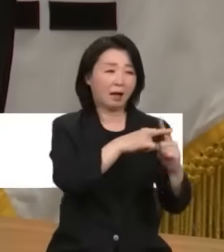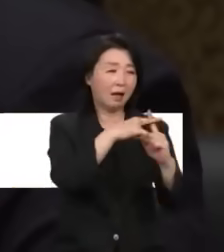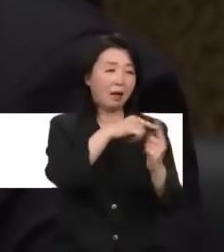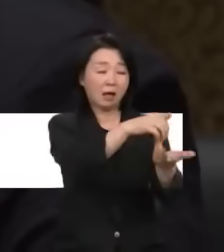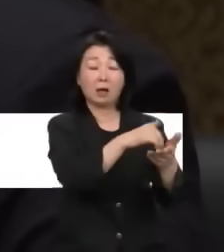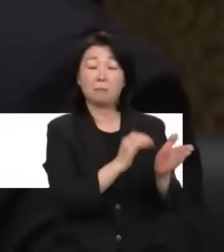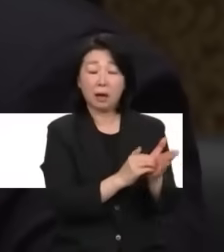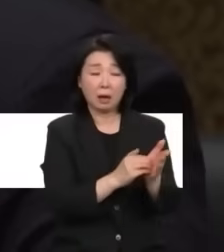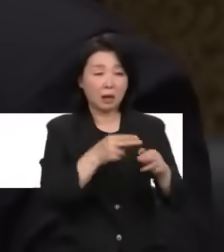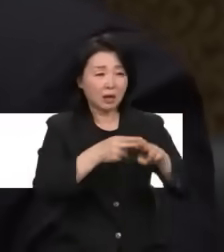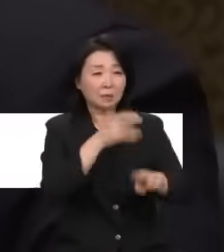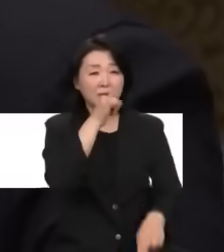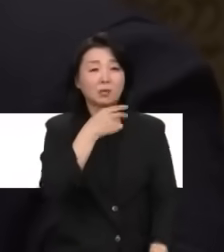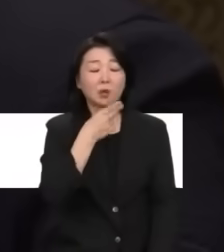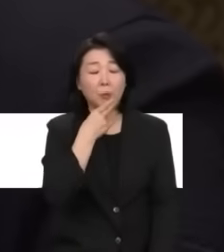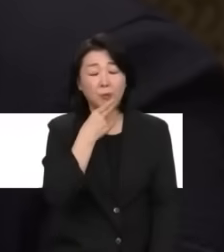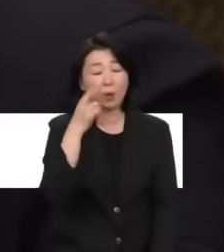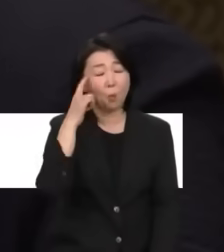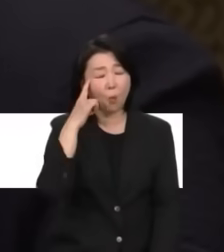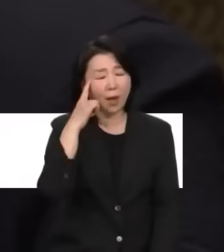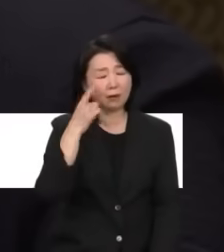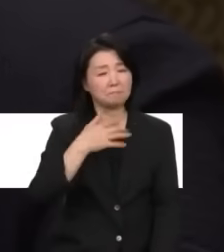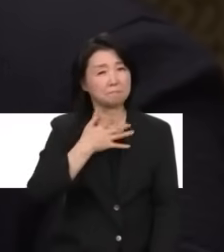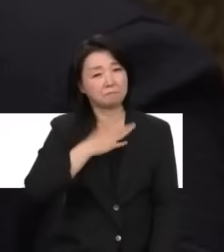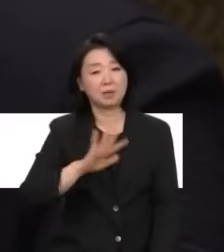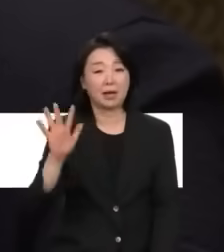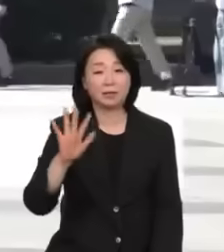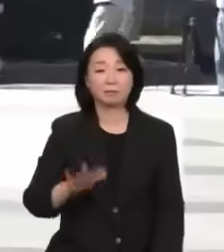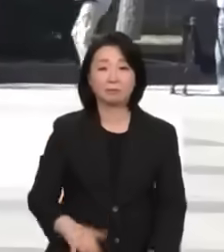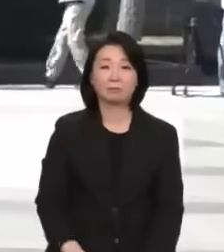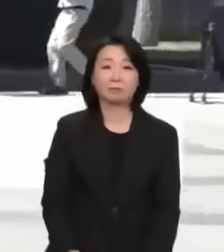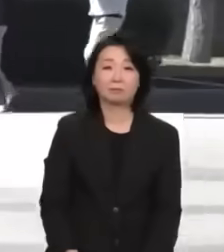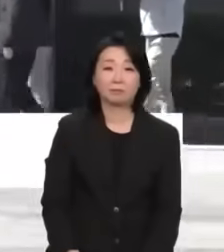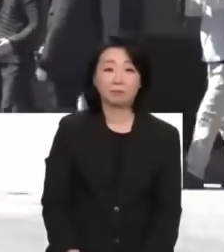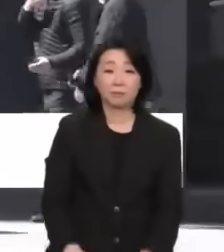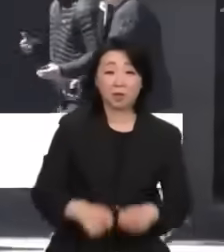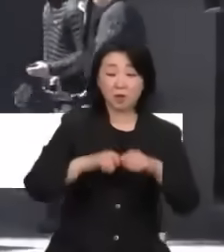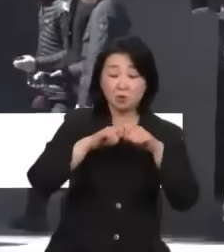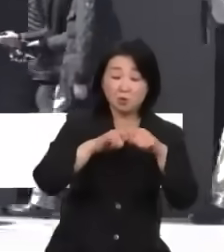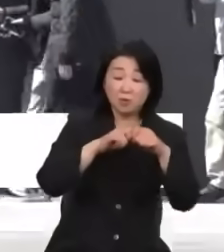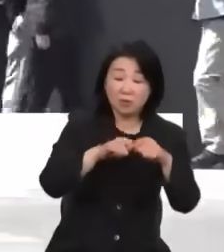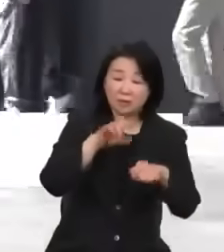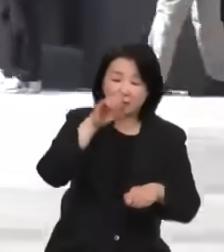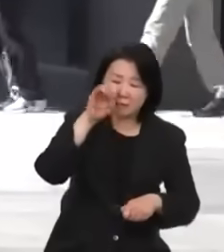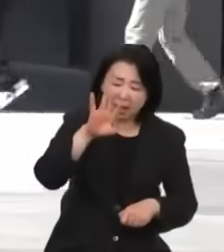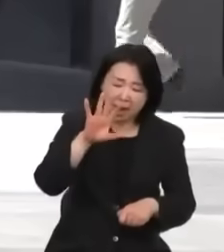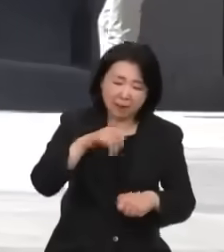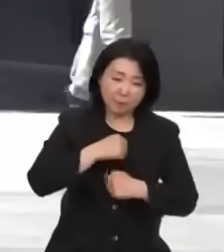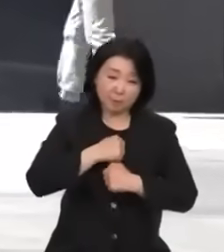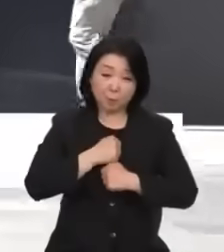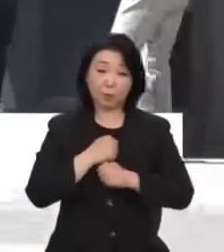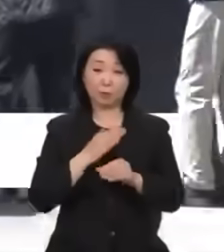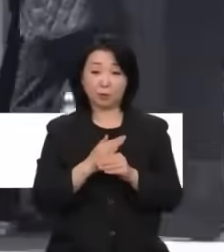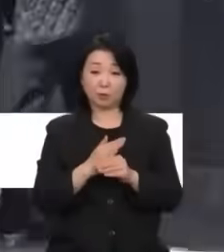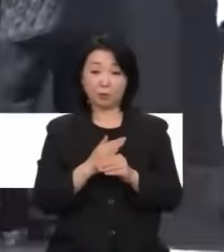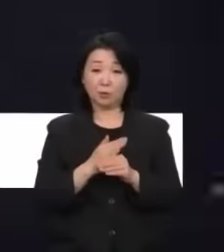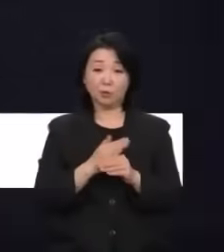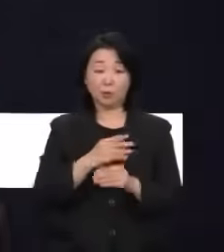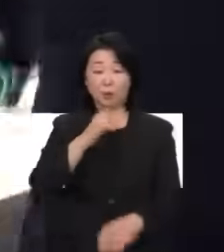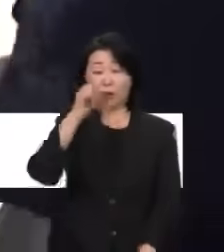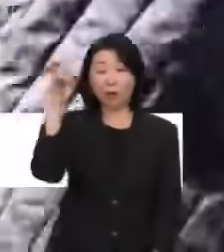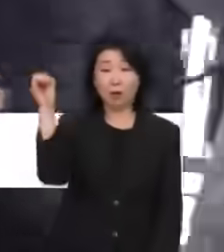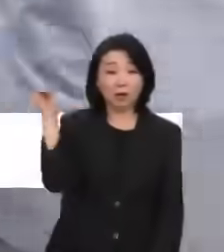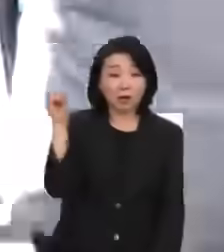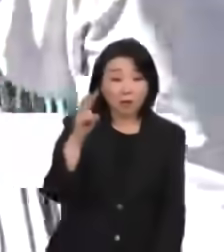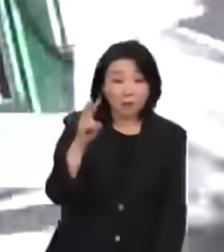갑질 행위 여부에 대해 적극적으로 부인하지는 않았습니다. 구체적인 언급을 삼갈 것이라고 밝힌 뒤 돌연